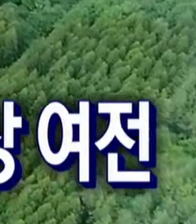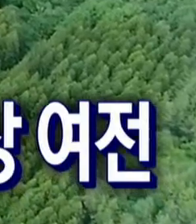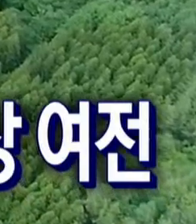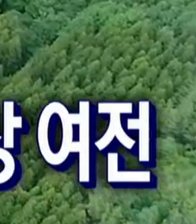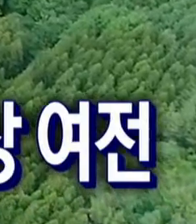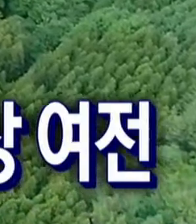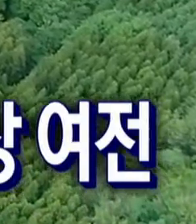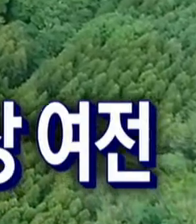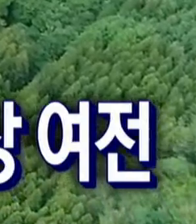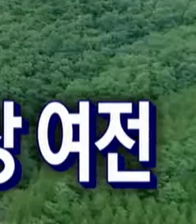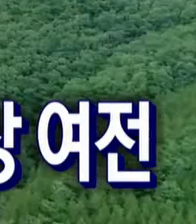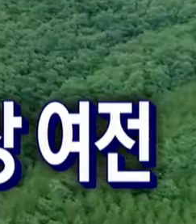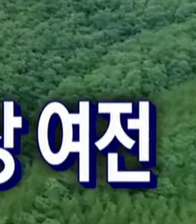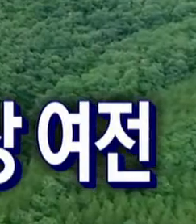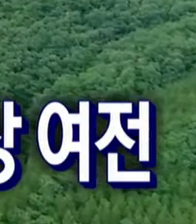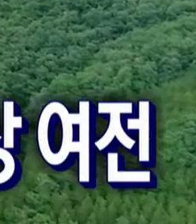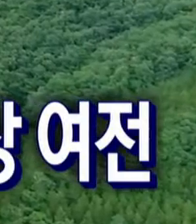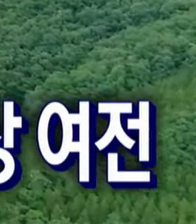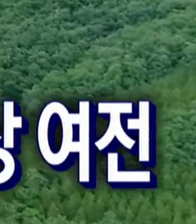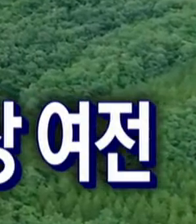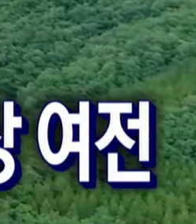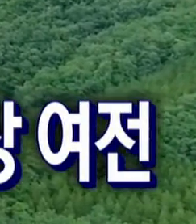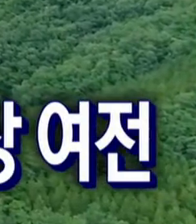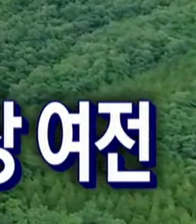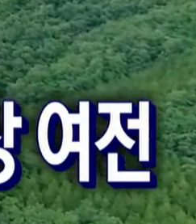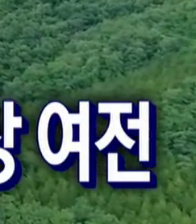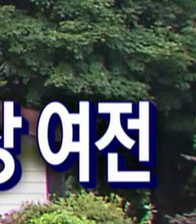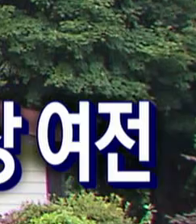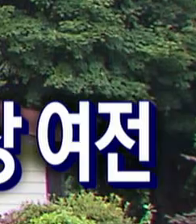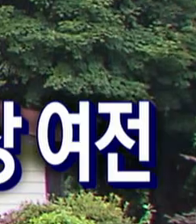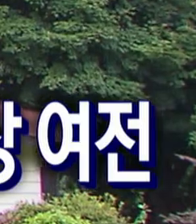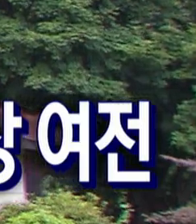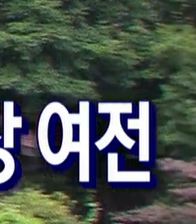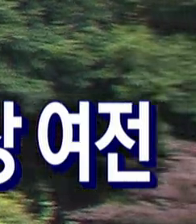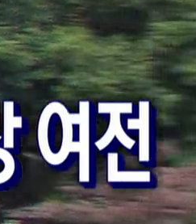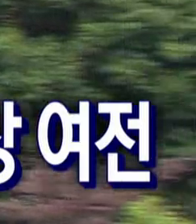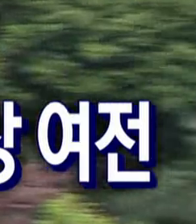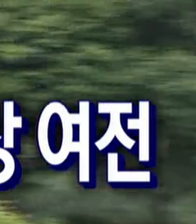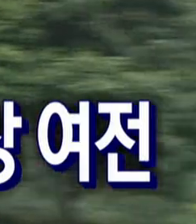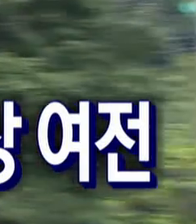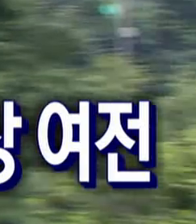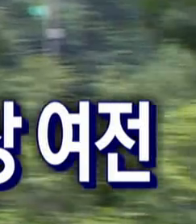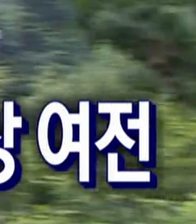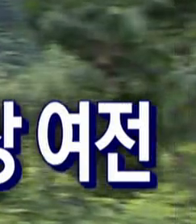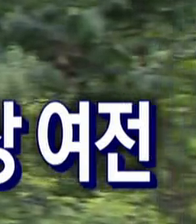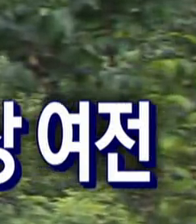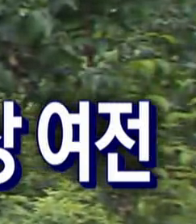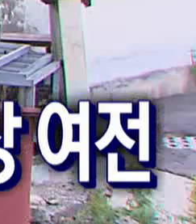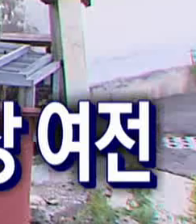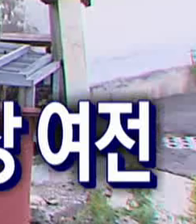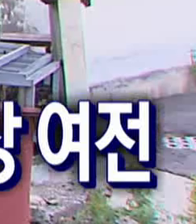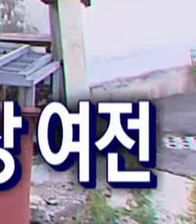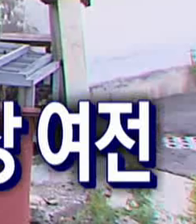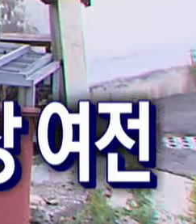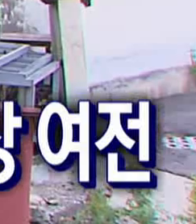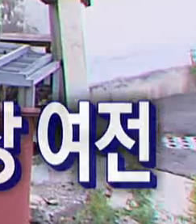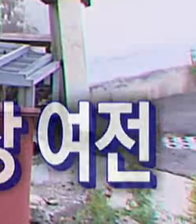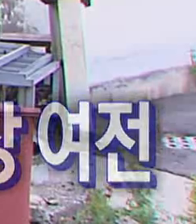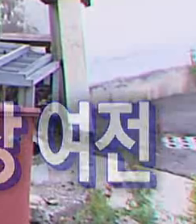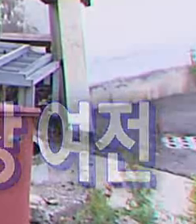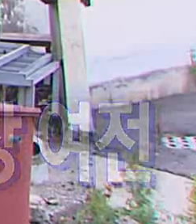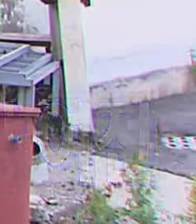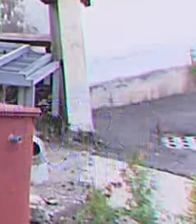국립공원 지정 논의가 지역 내 갈등 양상으로 이어지고 있습니다. 주민들의 의견이 공통 분모를 찾지 못해 장기화될 조짐까지